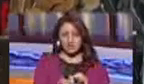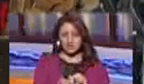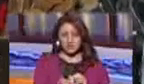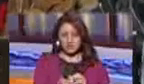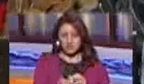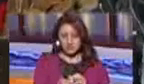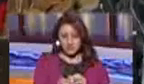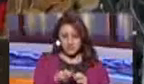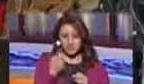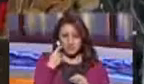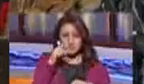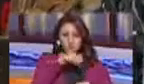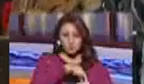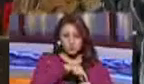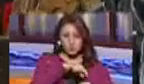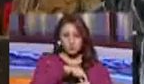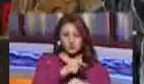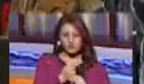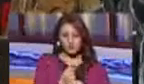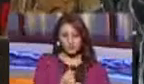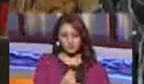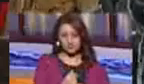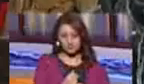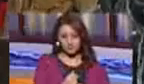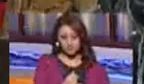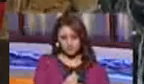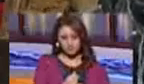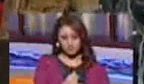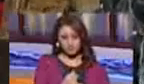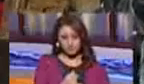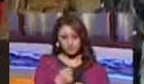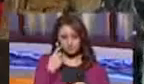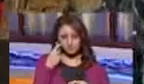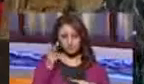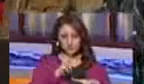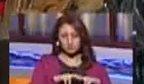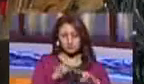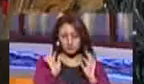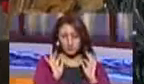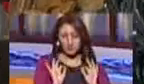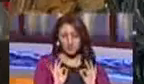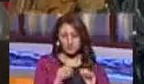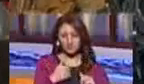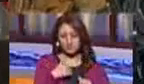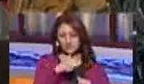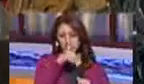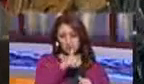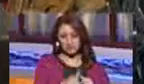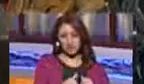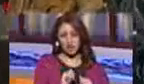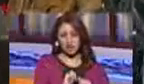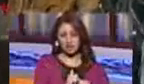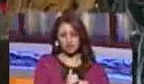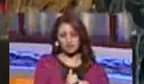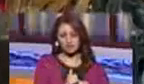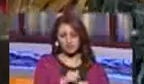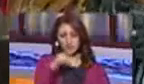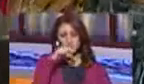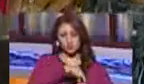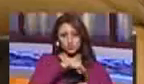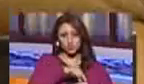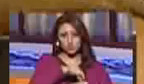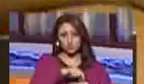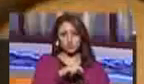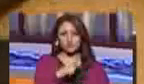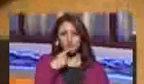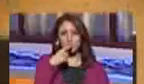من مستشفى لمستشفى يبقى المفروض ينزل بالتقارير بتاعته. هي دي اللي ضايقتني من مستشفى